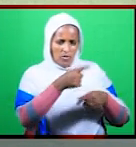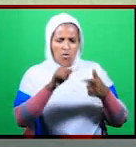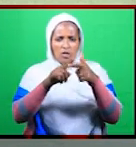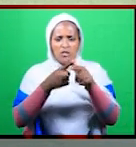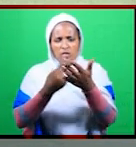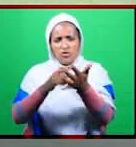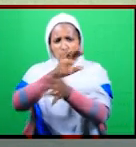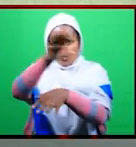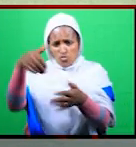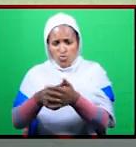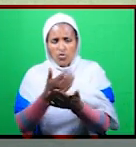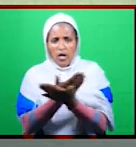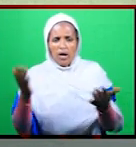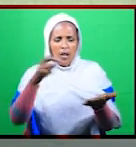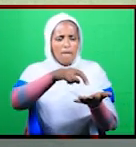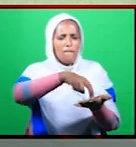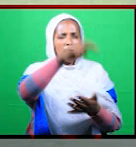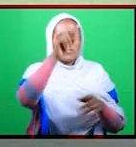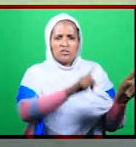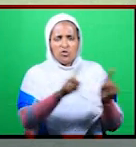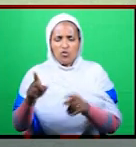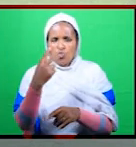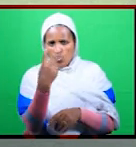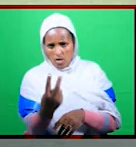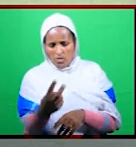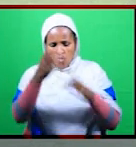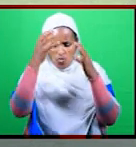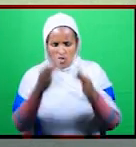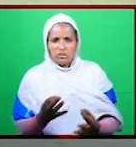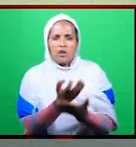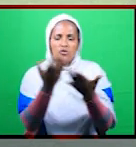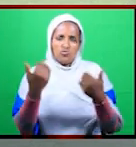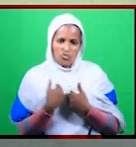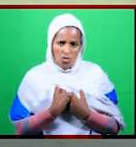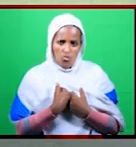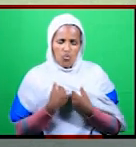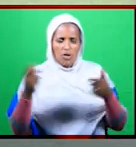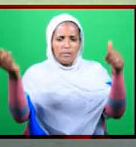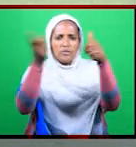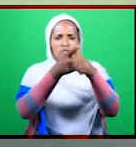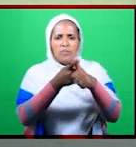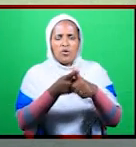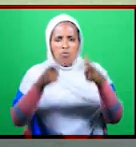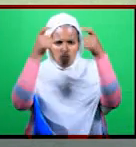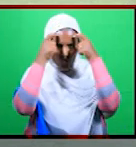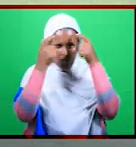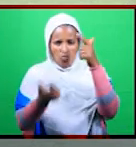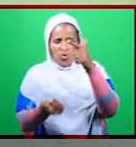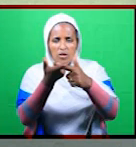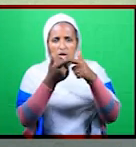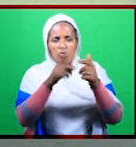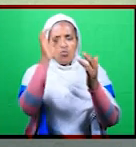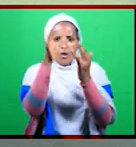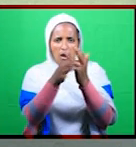እንግዲህ ለእነዚህ ሁሉ ነገር መነሻዎቹ ደግሞ ሁለት ወሳኝ ነገሮች አሉ። የመጀመሪያው ምንኩስና ነው። ሁለተኛው